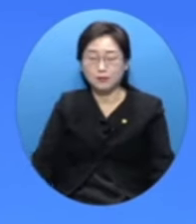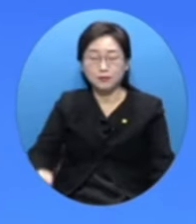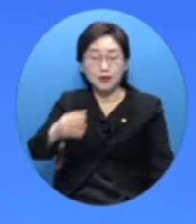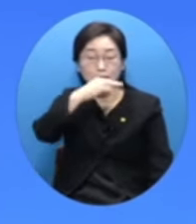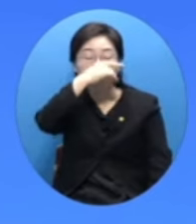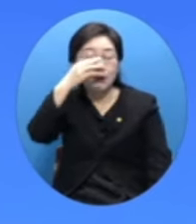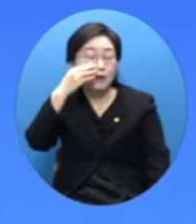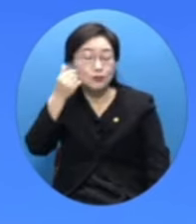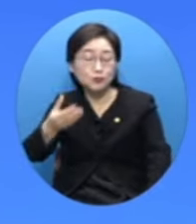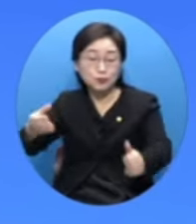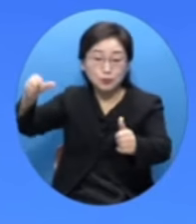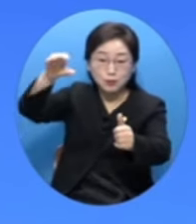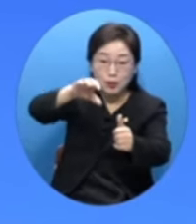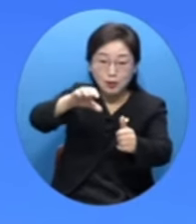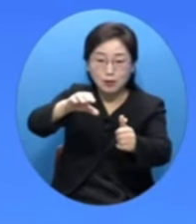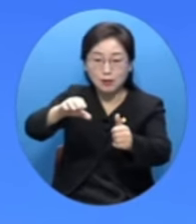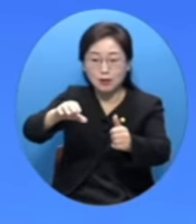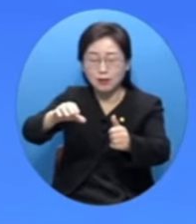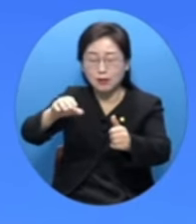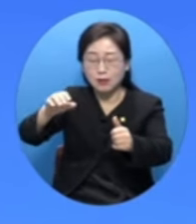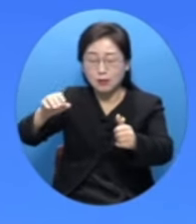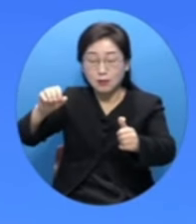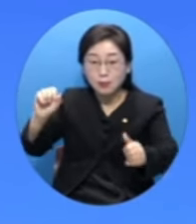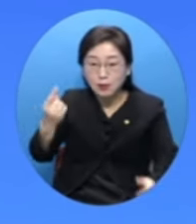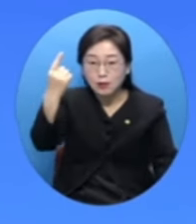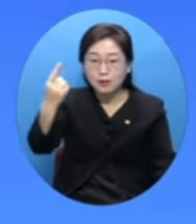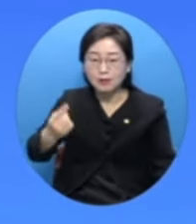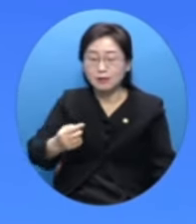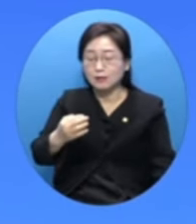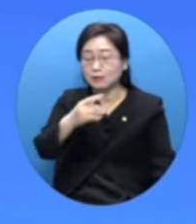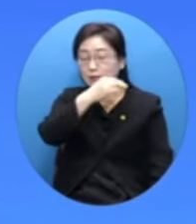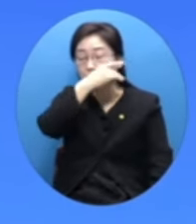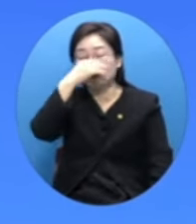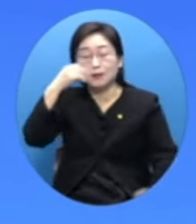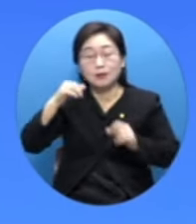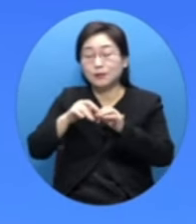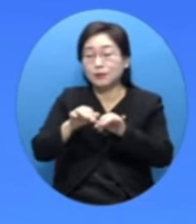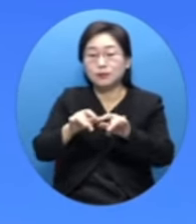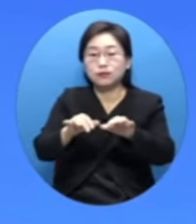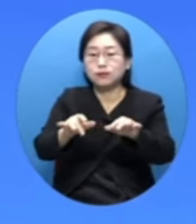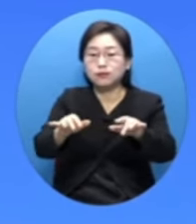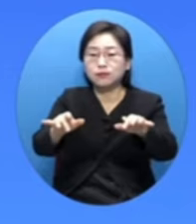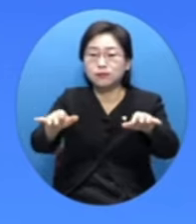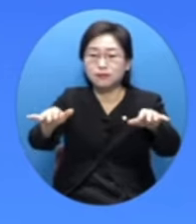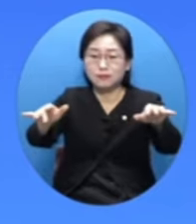순간 얼마나 그 향유 냄새가 향기로운지